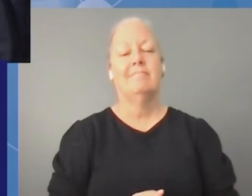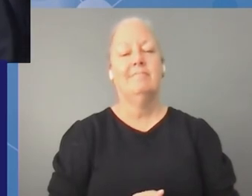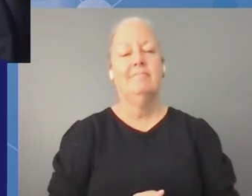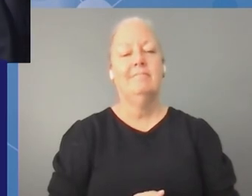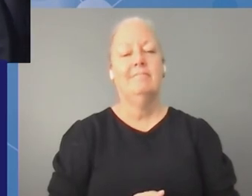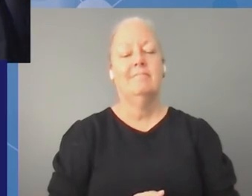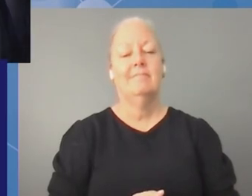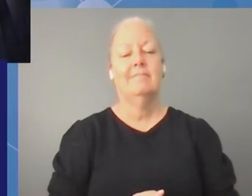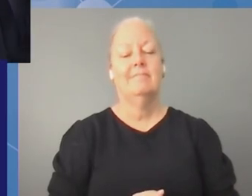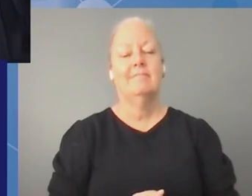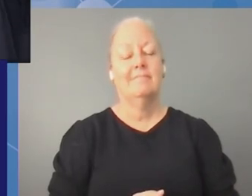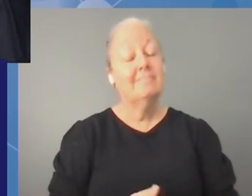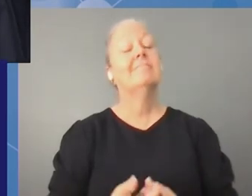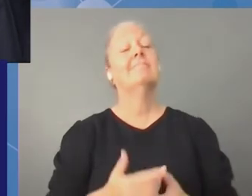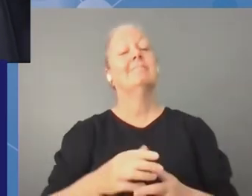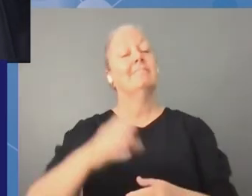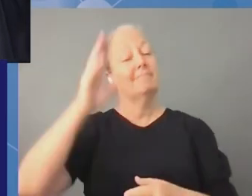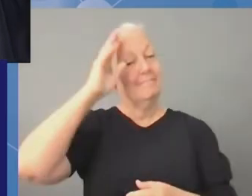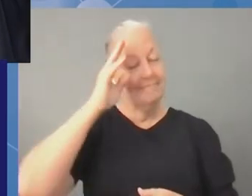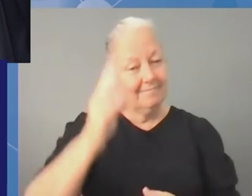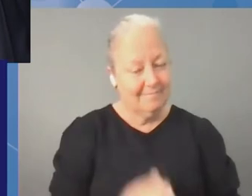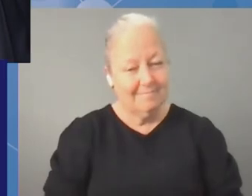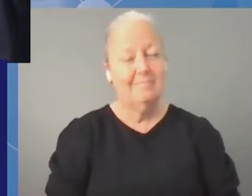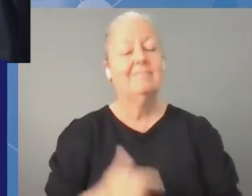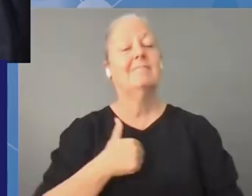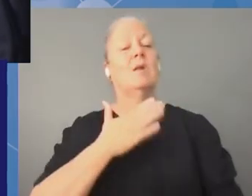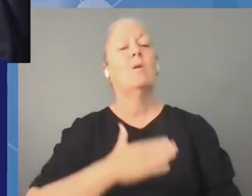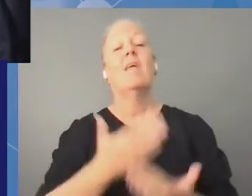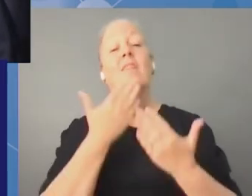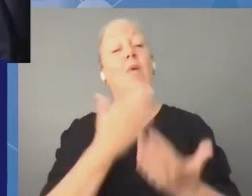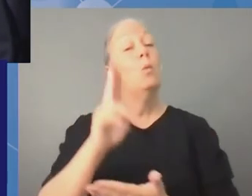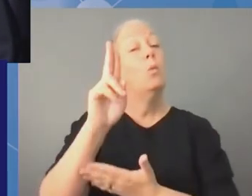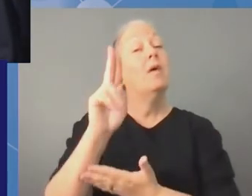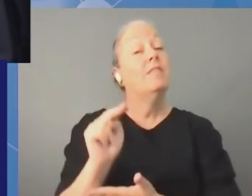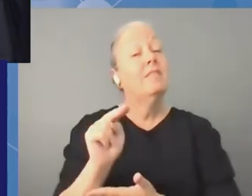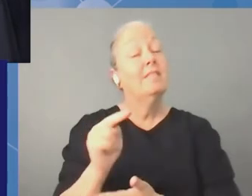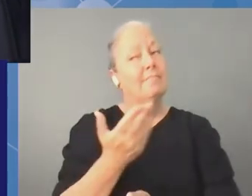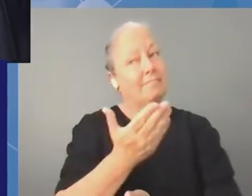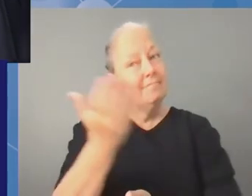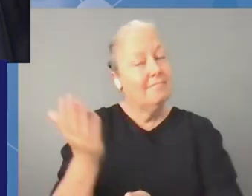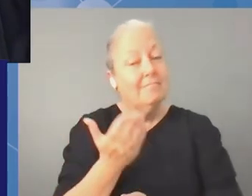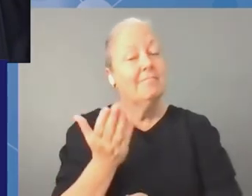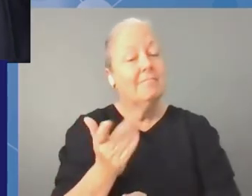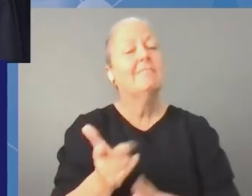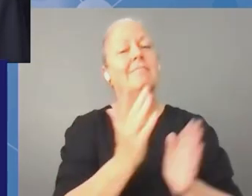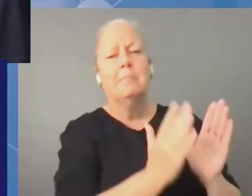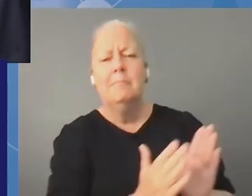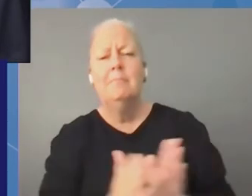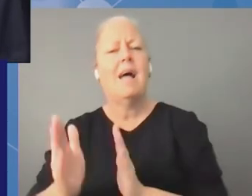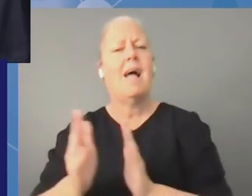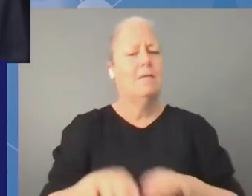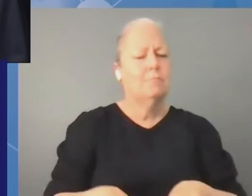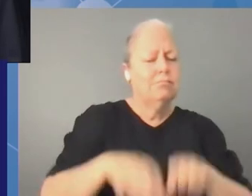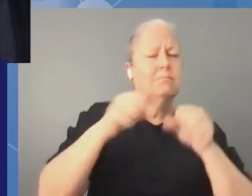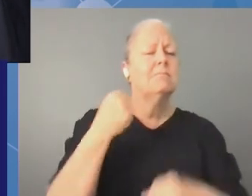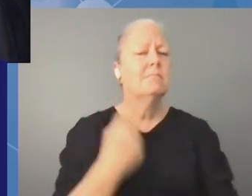我是来自布基纳法索，我首先是要感谢联合国的吧，这样的一个板块可以